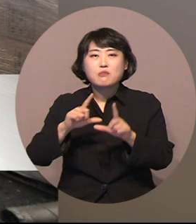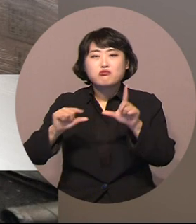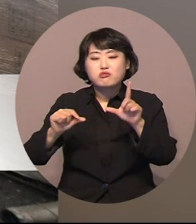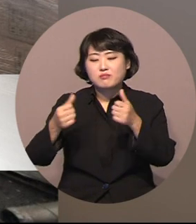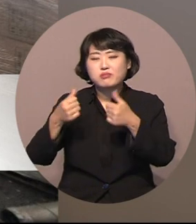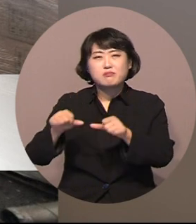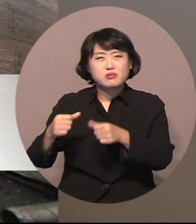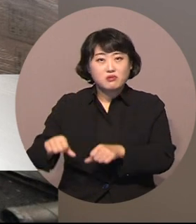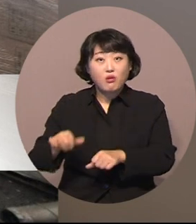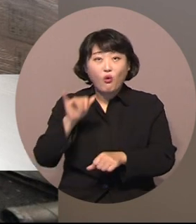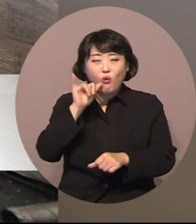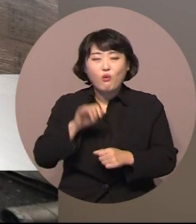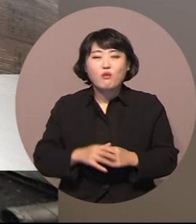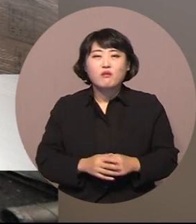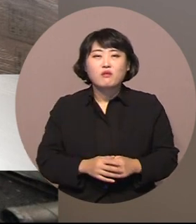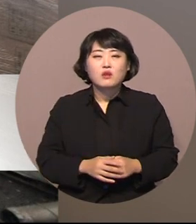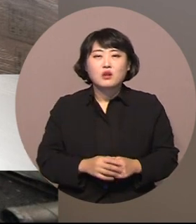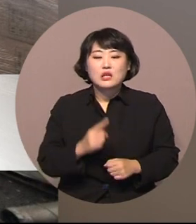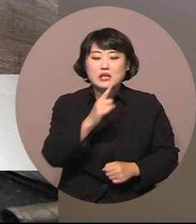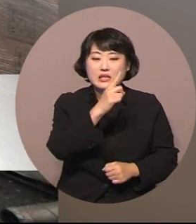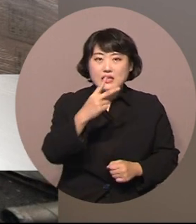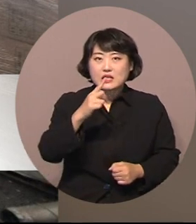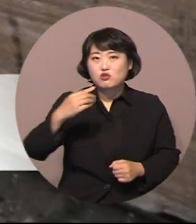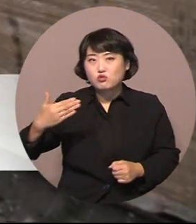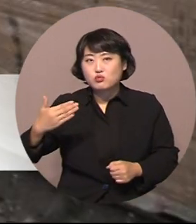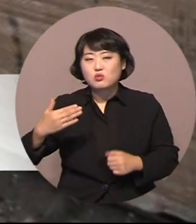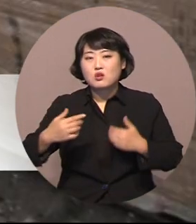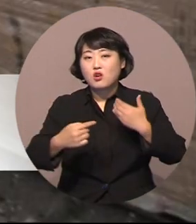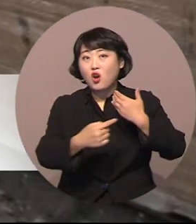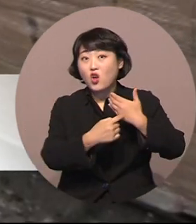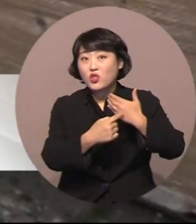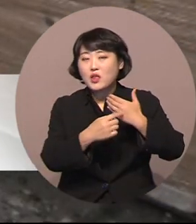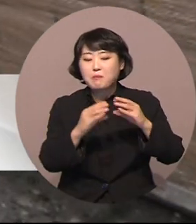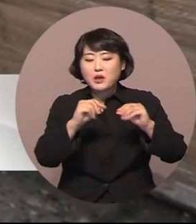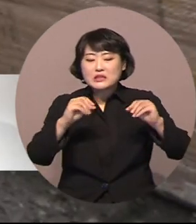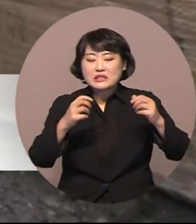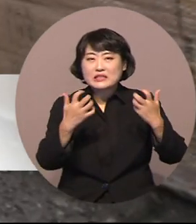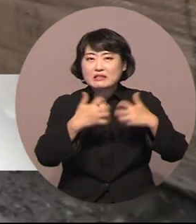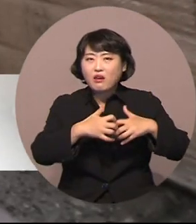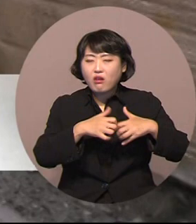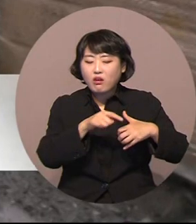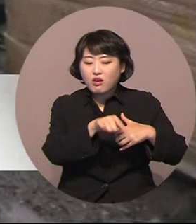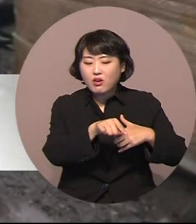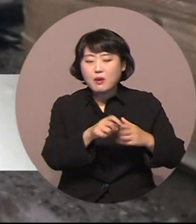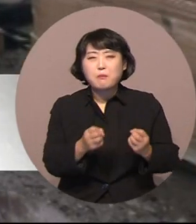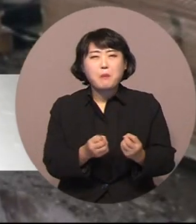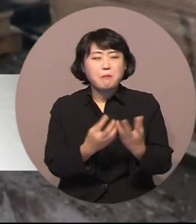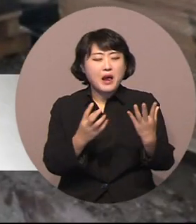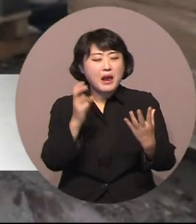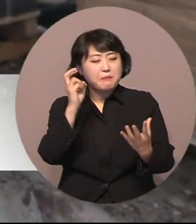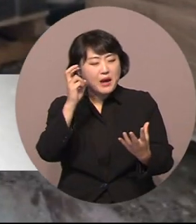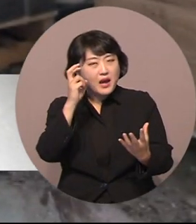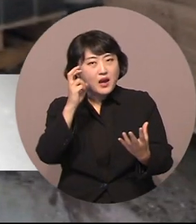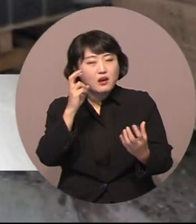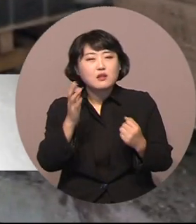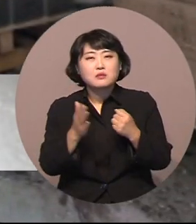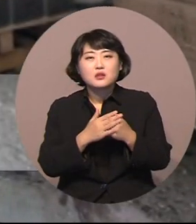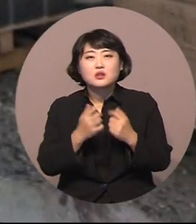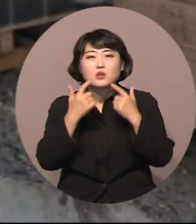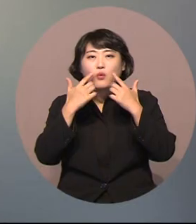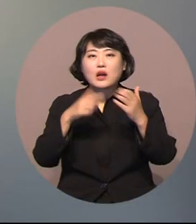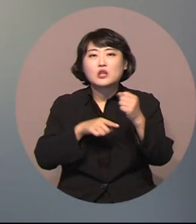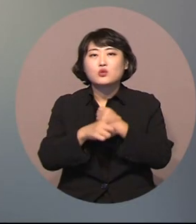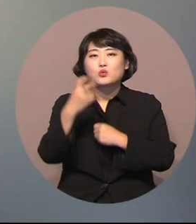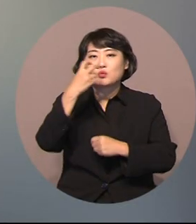파손됐으며 경찰과 소방당국은 건물 외벽에 설치된 집진기에서 폭발이 발생한 것으로 보고 정확한 사고